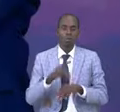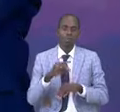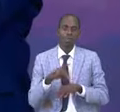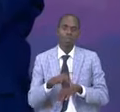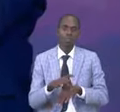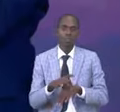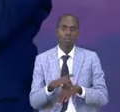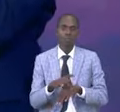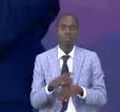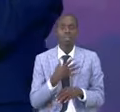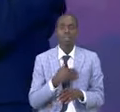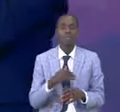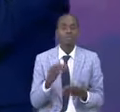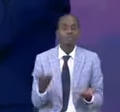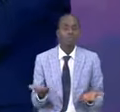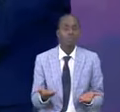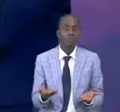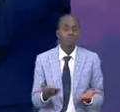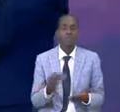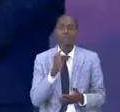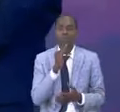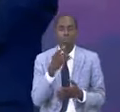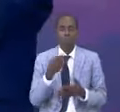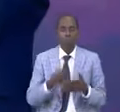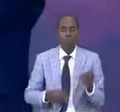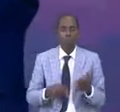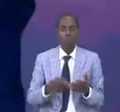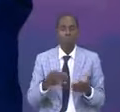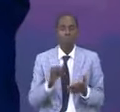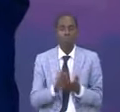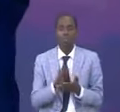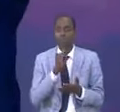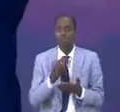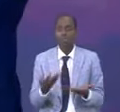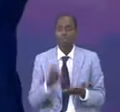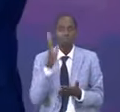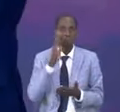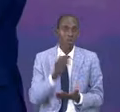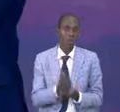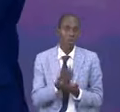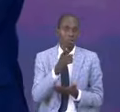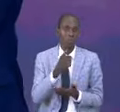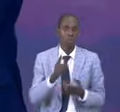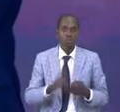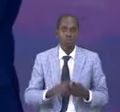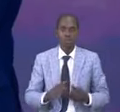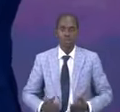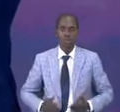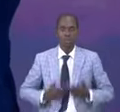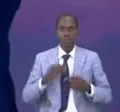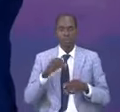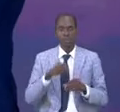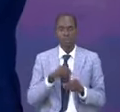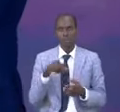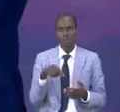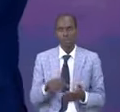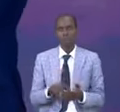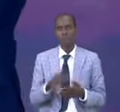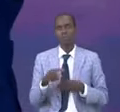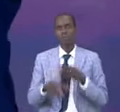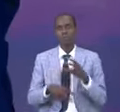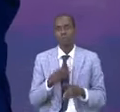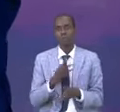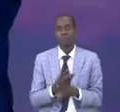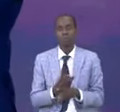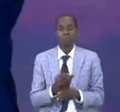et c'est ce qui va vous aider à vivre dans ce monde et même si vous êtes